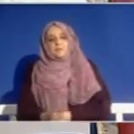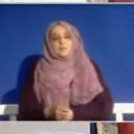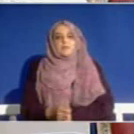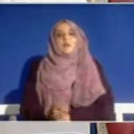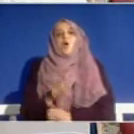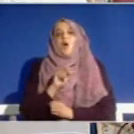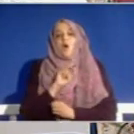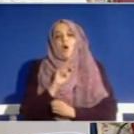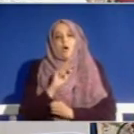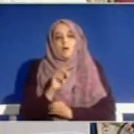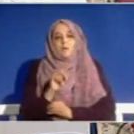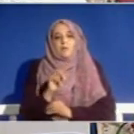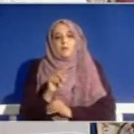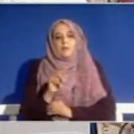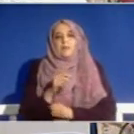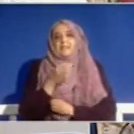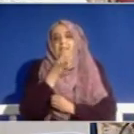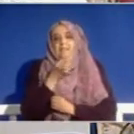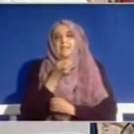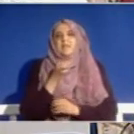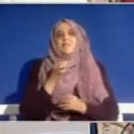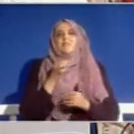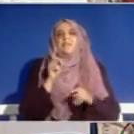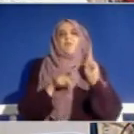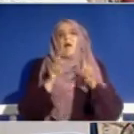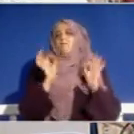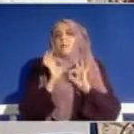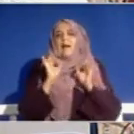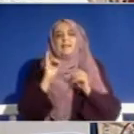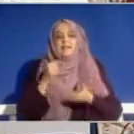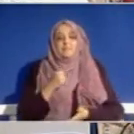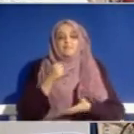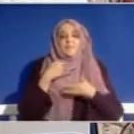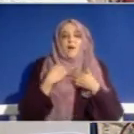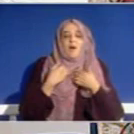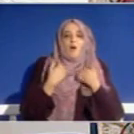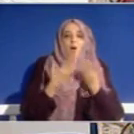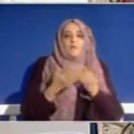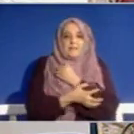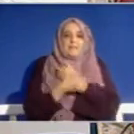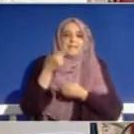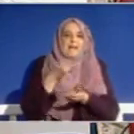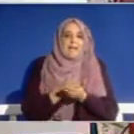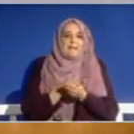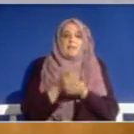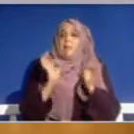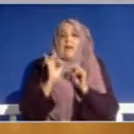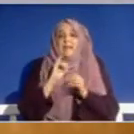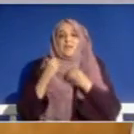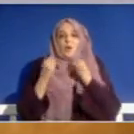من القش لما نزكي وزكاة القمح هكذا العيني، هل ممكن أن نزكي ما يقاربها من ماء؟ هو الأصل أن تزكى